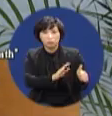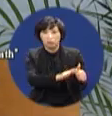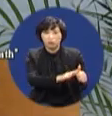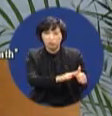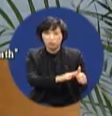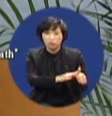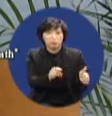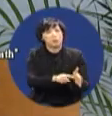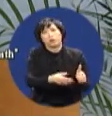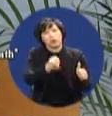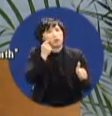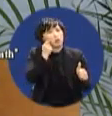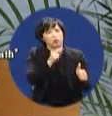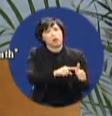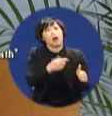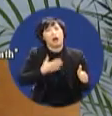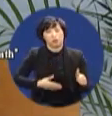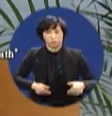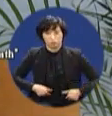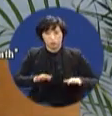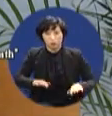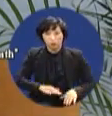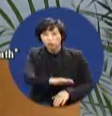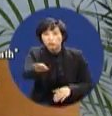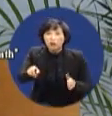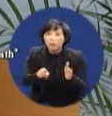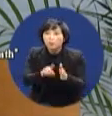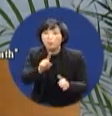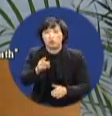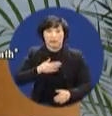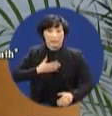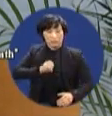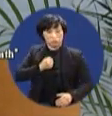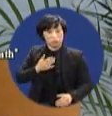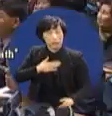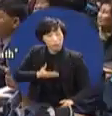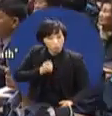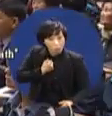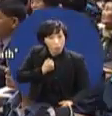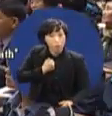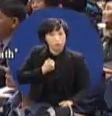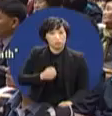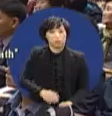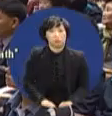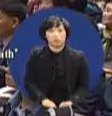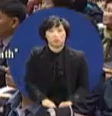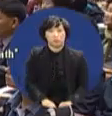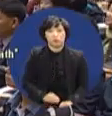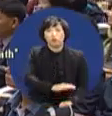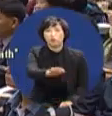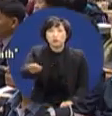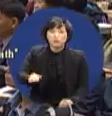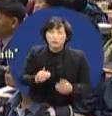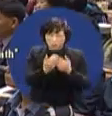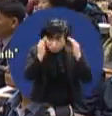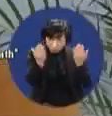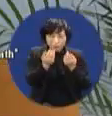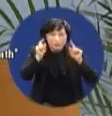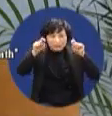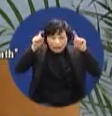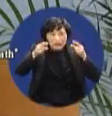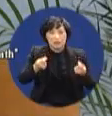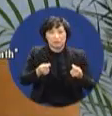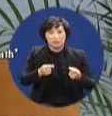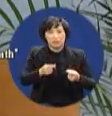그런 줄 알아야 돼. 믿음은 갖는 거야. 믿음은 소유하는 것입니다. 우리는 다양 같아도 그릇